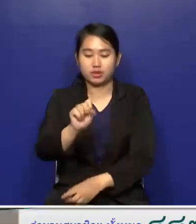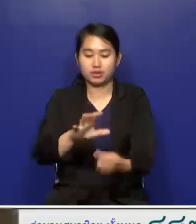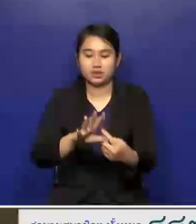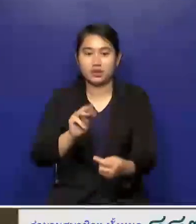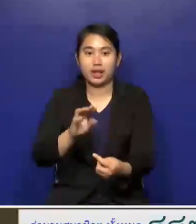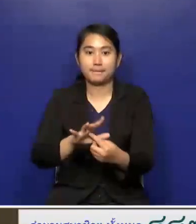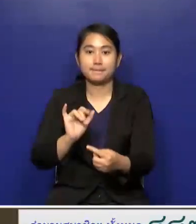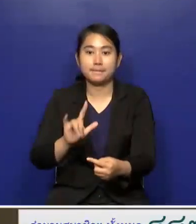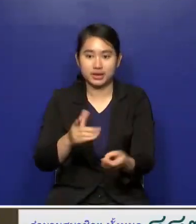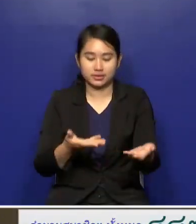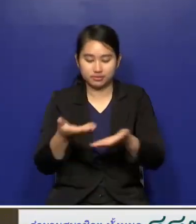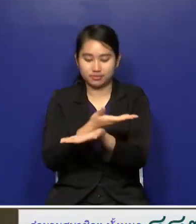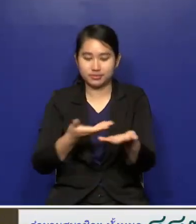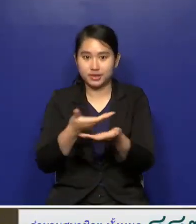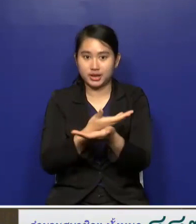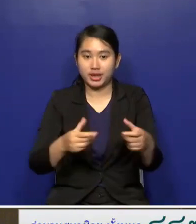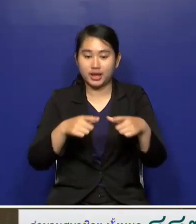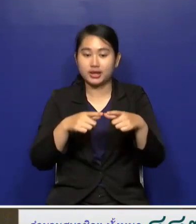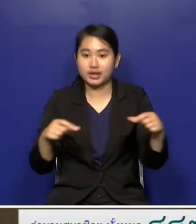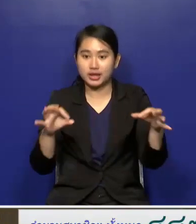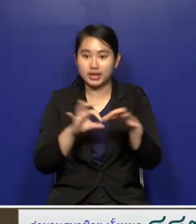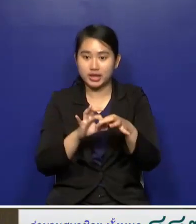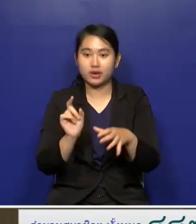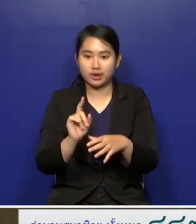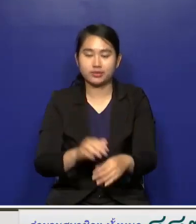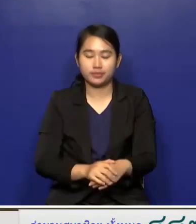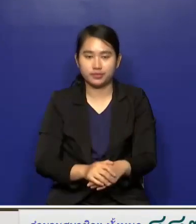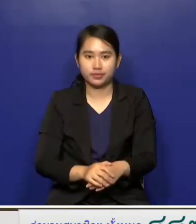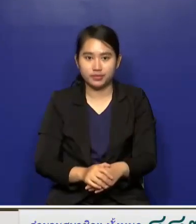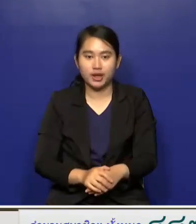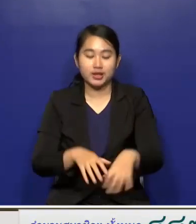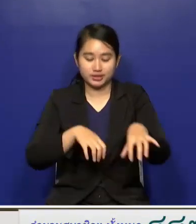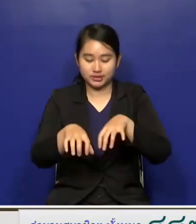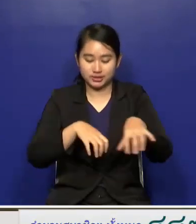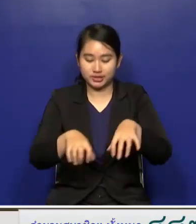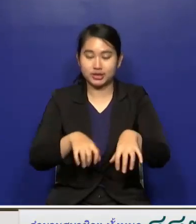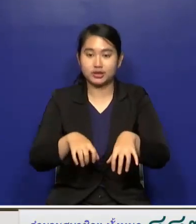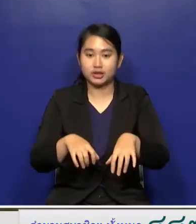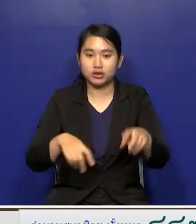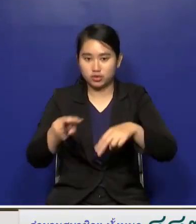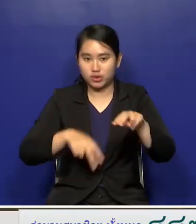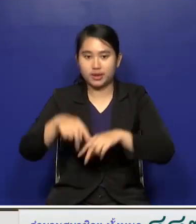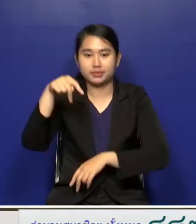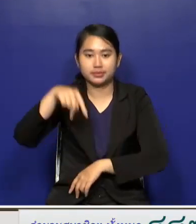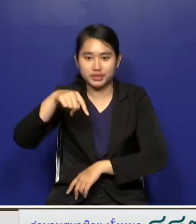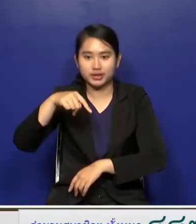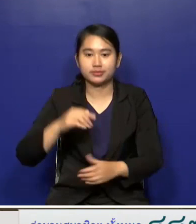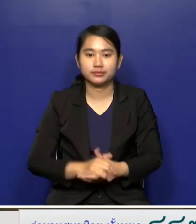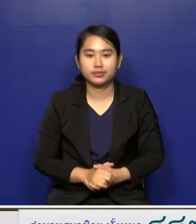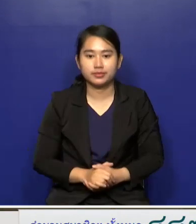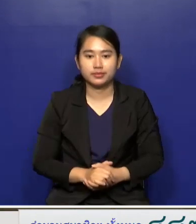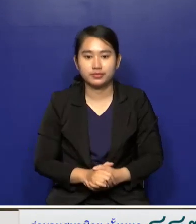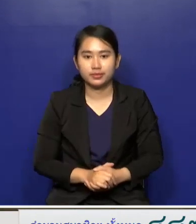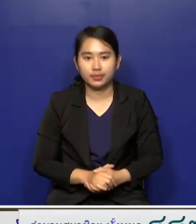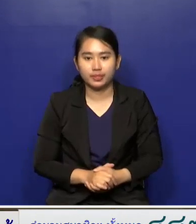าเรื่องการจัดตั้งองค์กรปกครองส่วนท้องถิ่นรูปแบบพิเศษเรียนท่านประธานว่าในการ